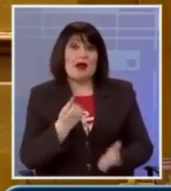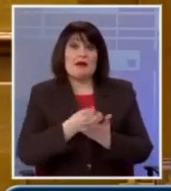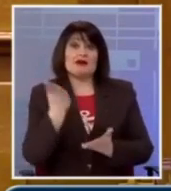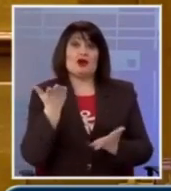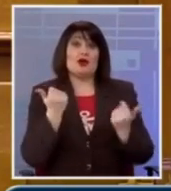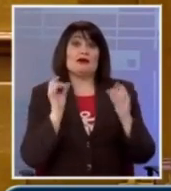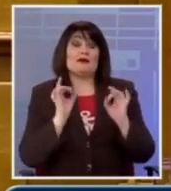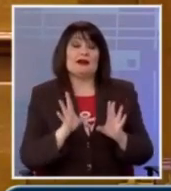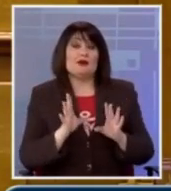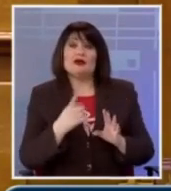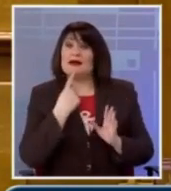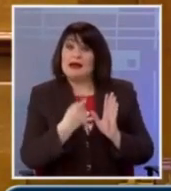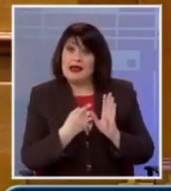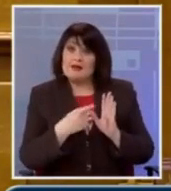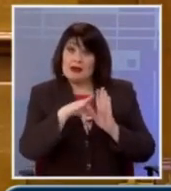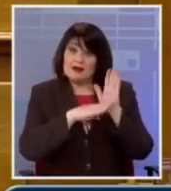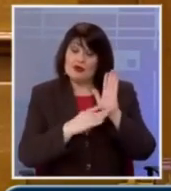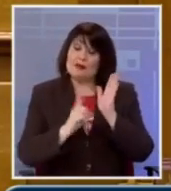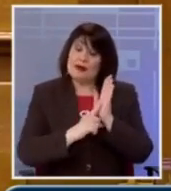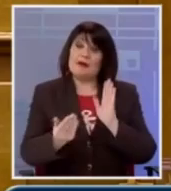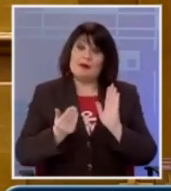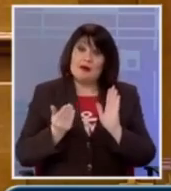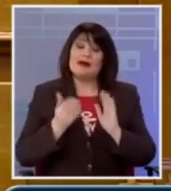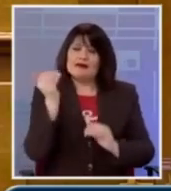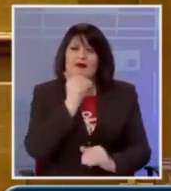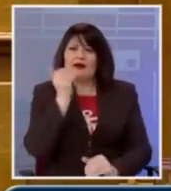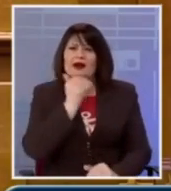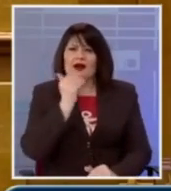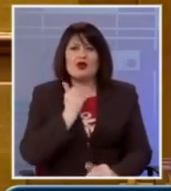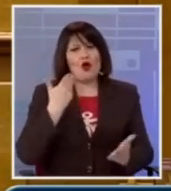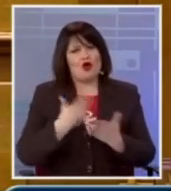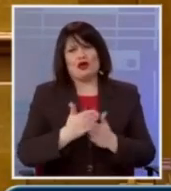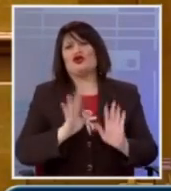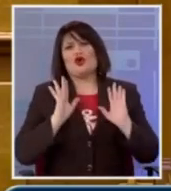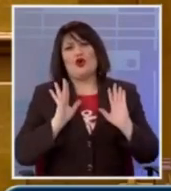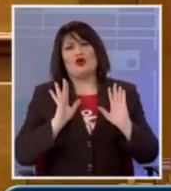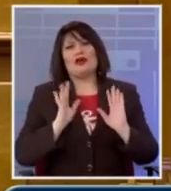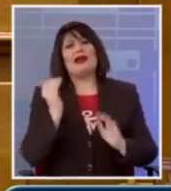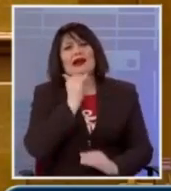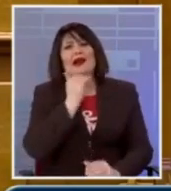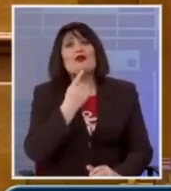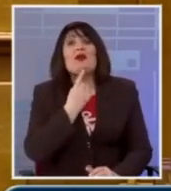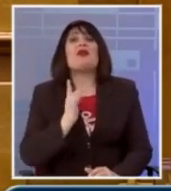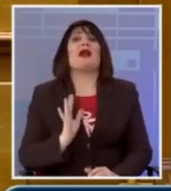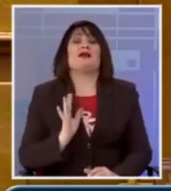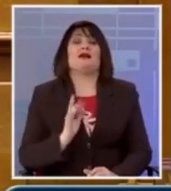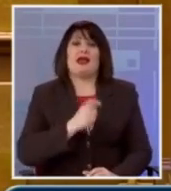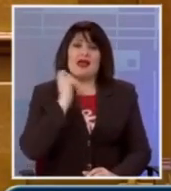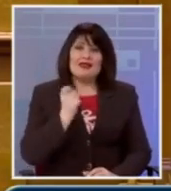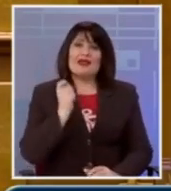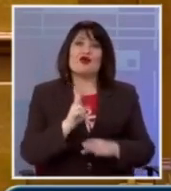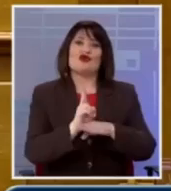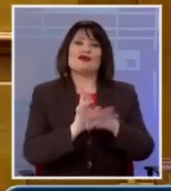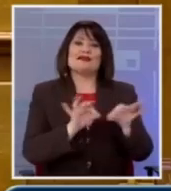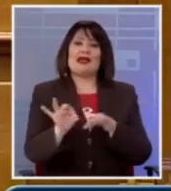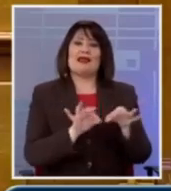αξιολόγηση να έβαλε ως προαπαιτούμενο την επιτάχυνση, όχι την ολοκλήρωση, την επιτάχυνση του εθνικού